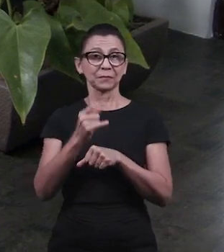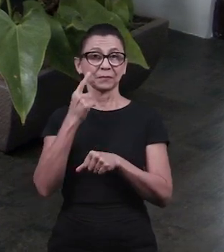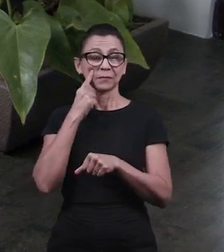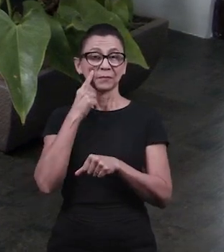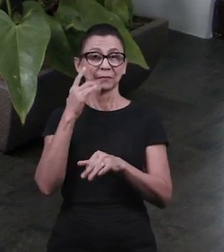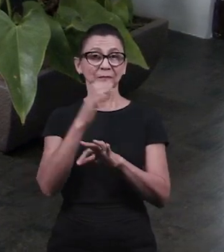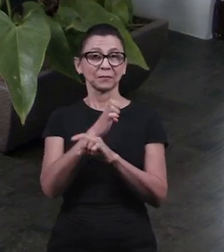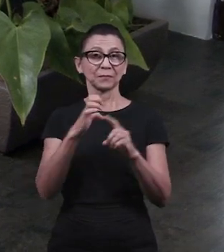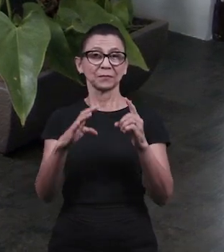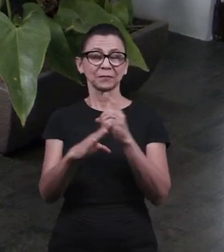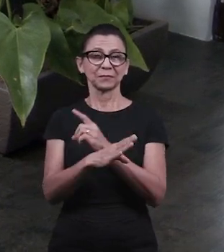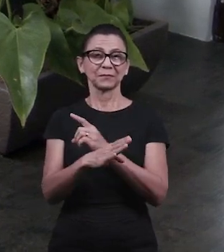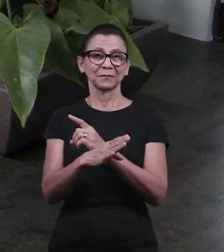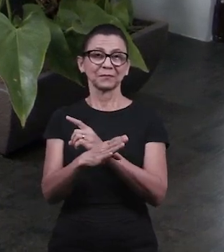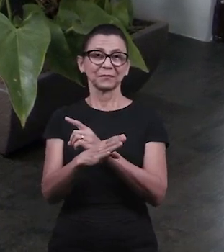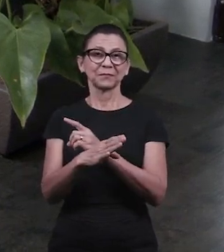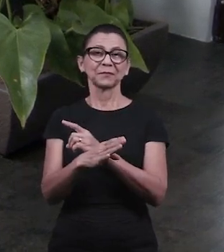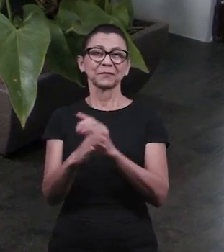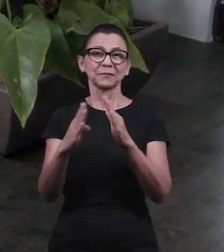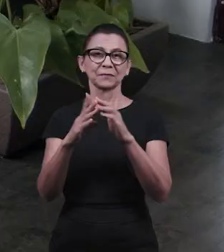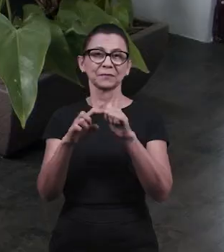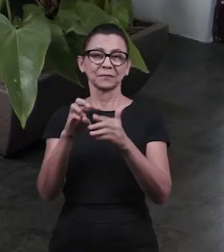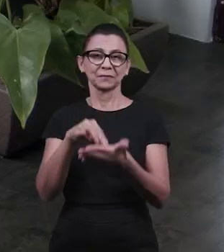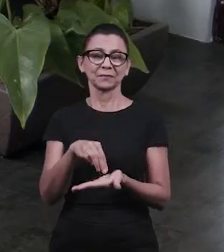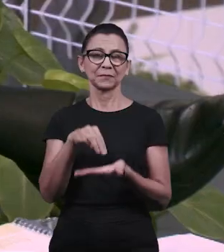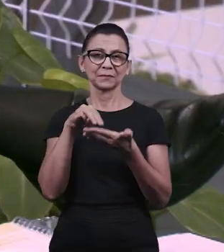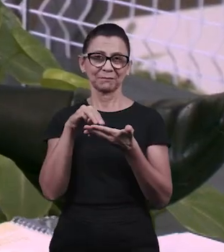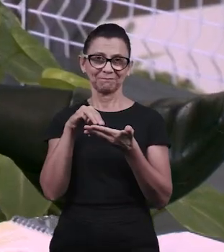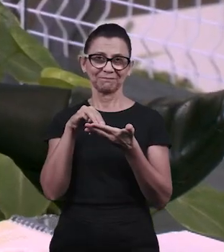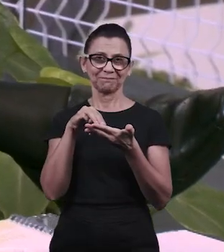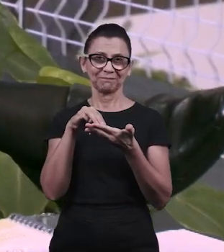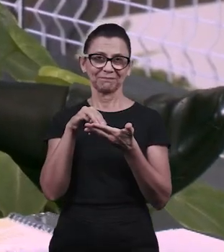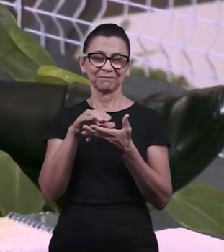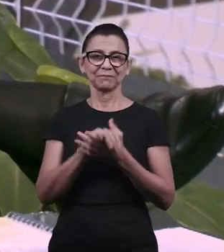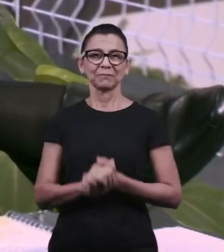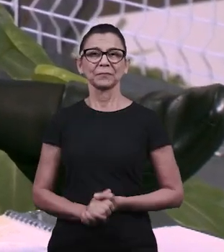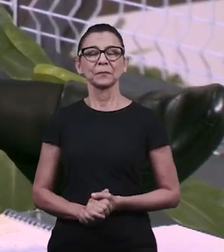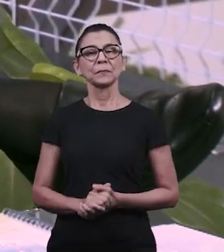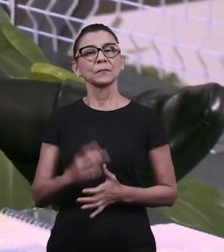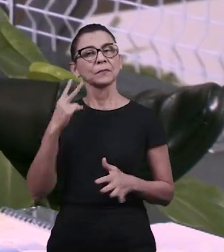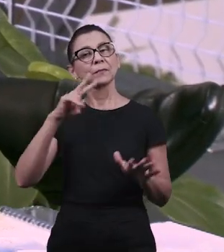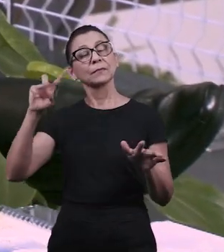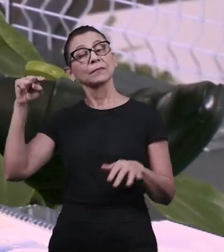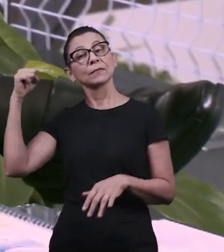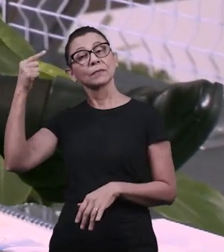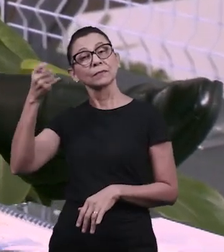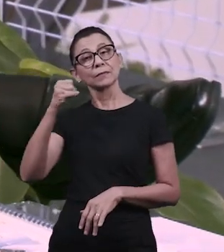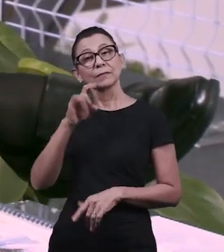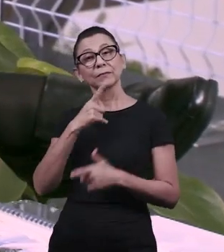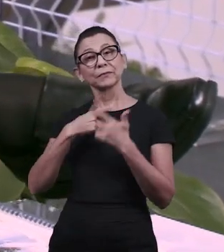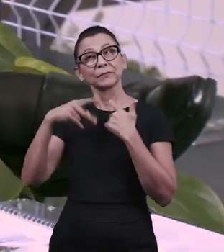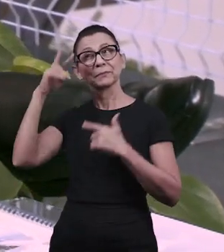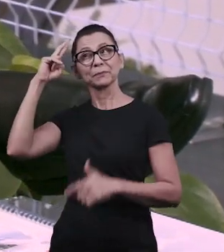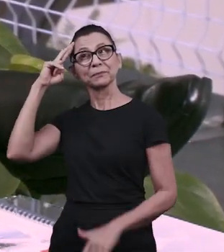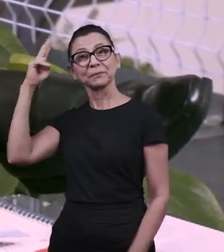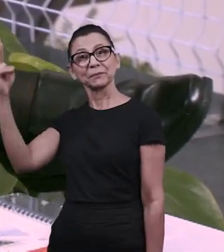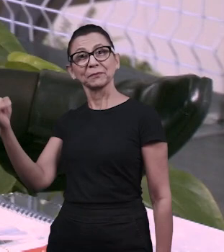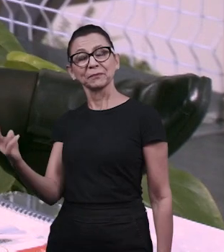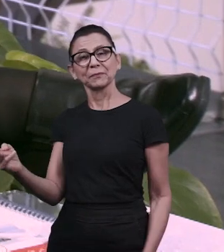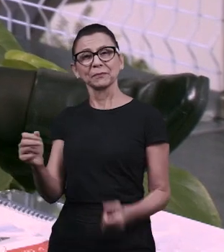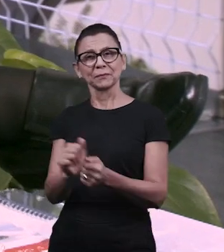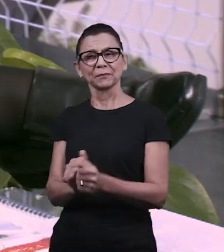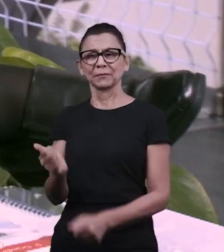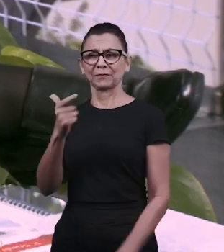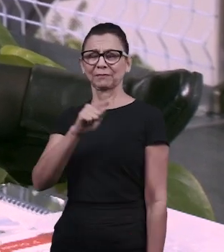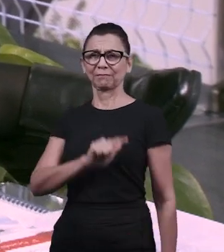канале YouTube вы сможете смотреть воскресную библейскую школу. А на следующей неделе, если Господь позволит нам, мы снова